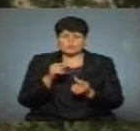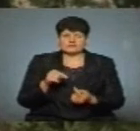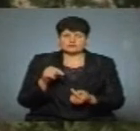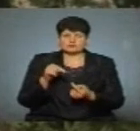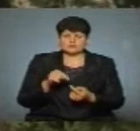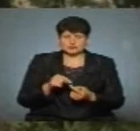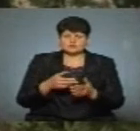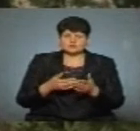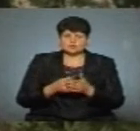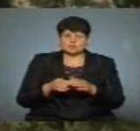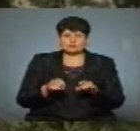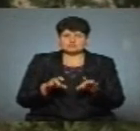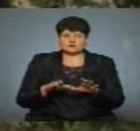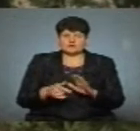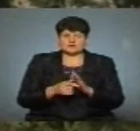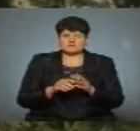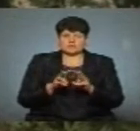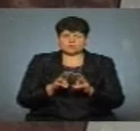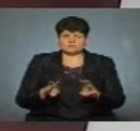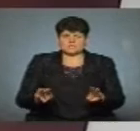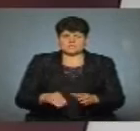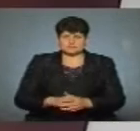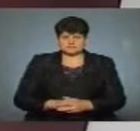відповідності до постанови Кабінету міністрів.